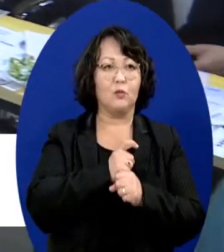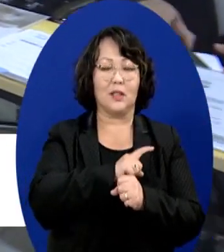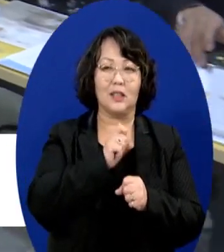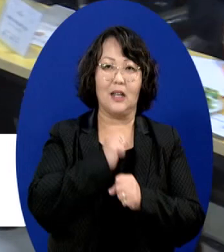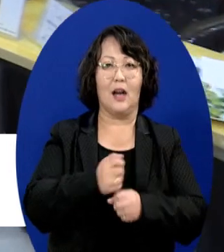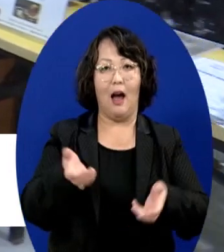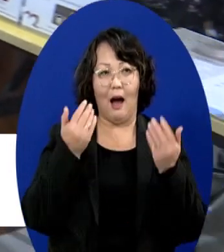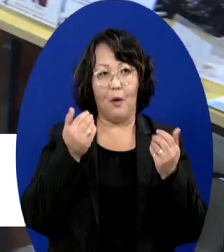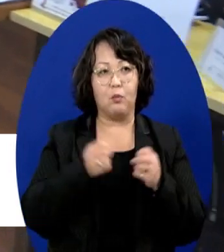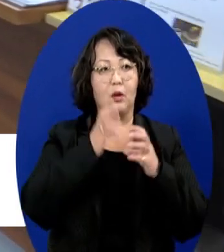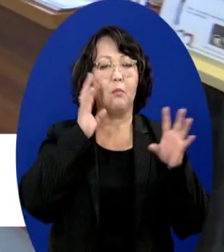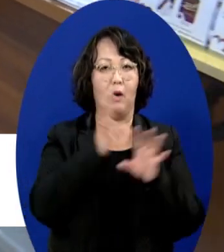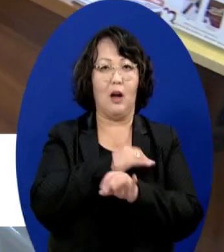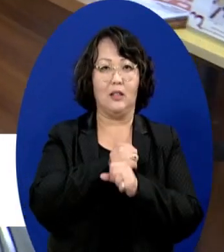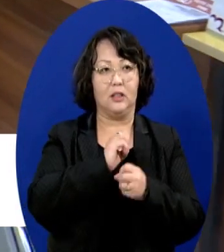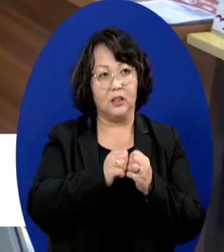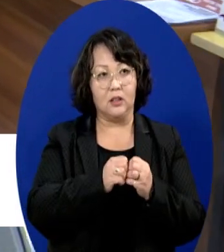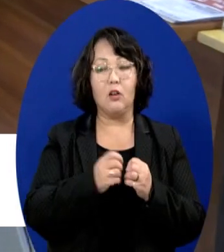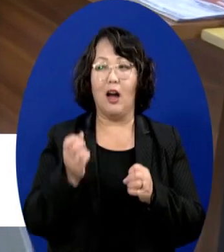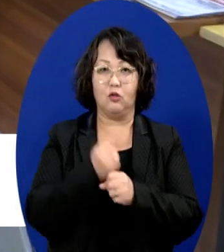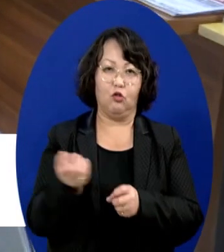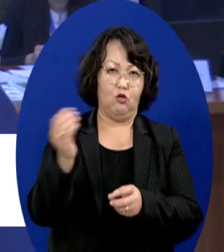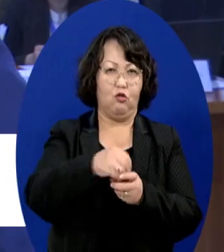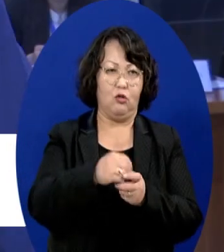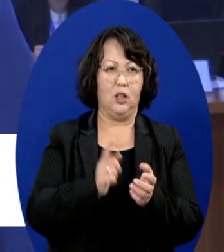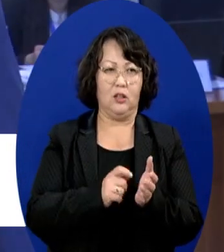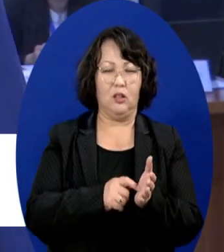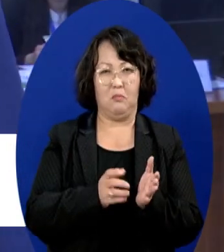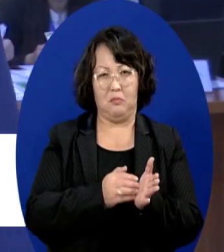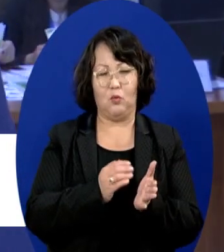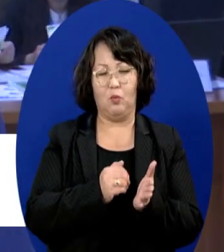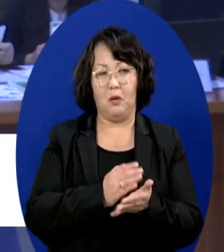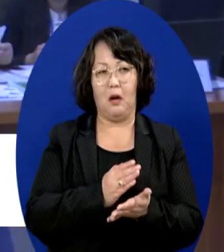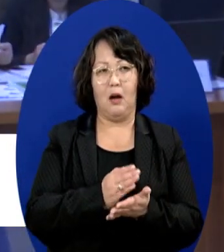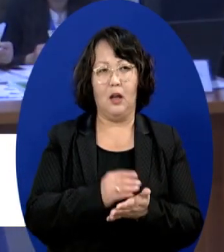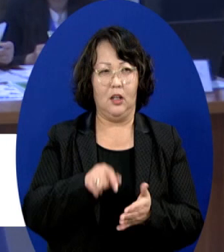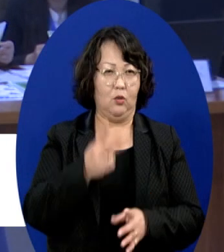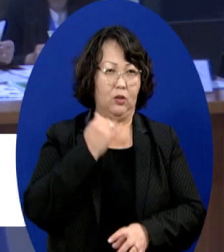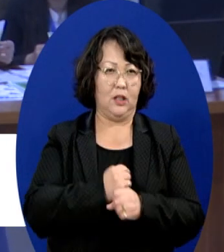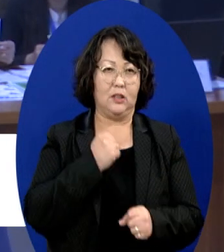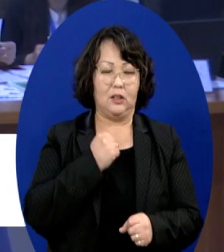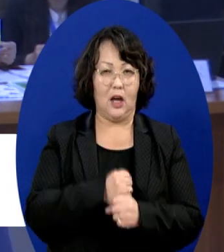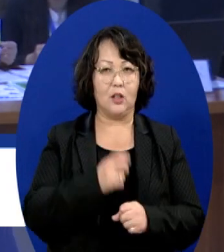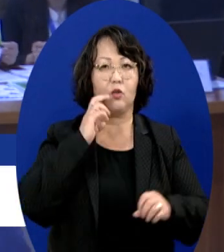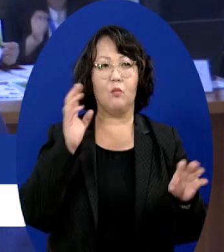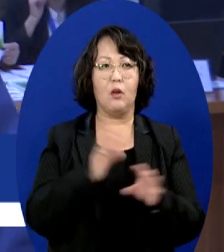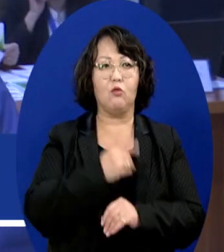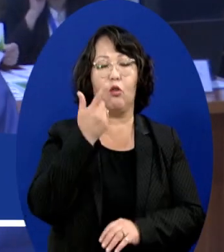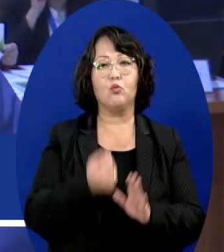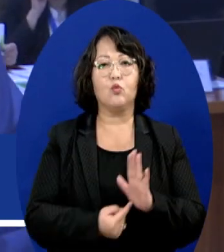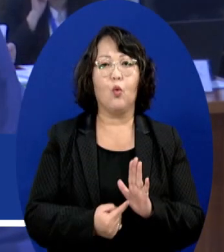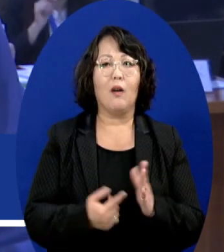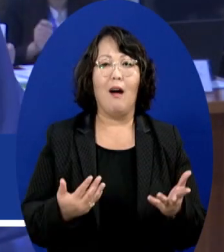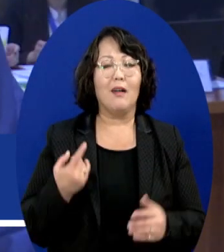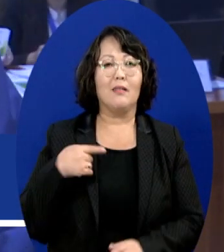бүтээн байгуулалтын ажилд эдгээр ажиллах хүчний орон зай дутагдж байна. Энэ үйл ажиллагааны зохион байгуулах гол шалтгаан нь